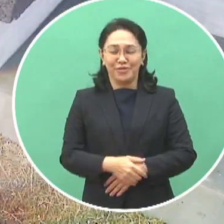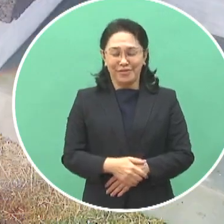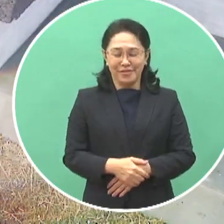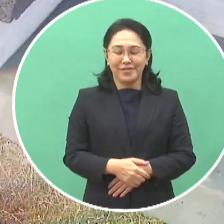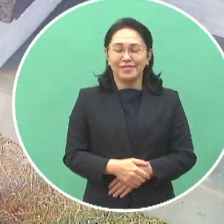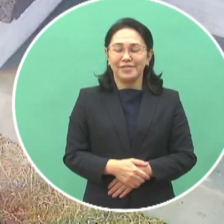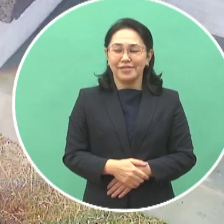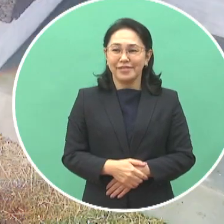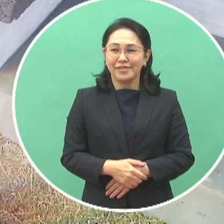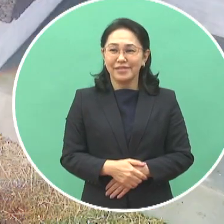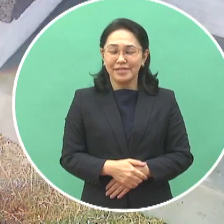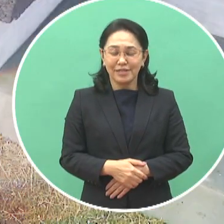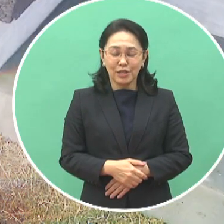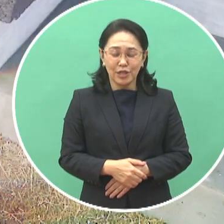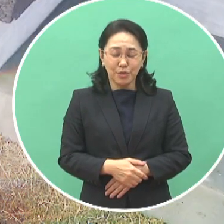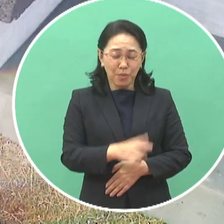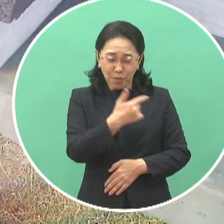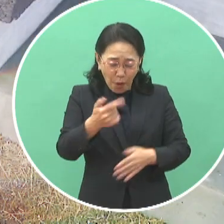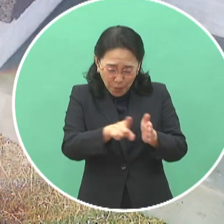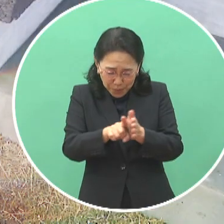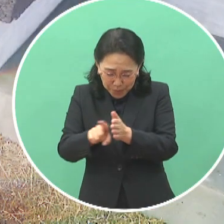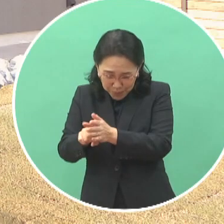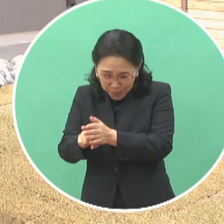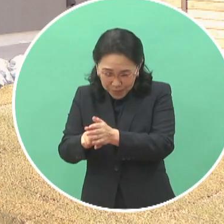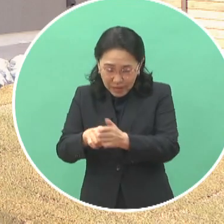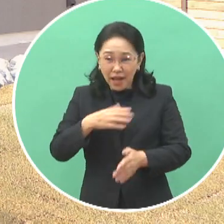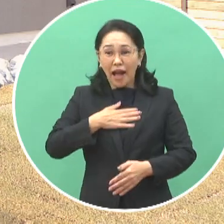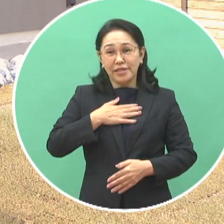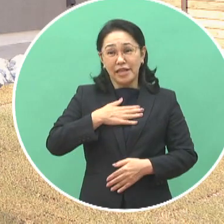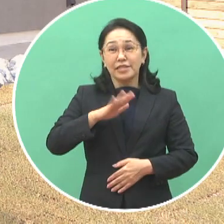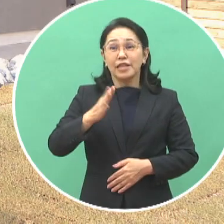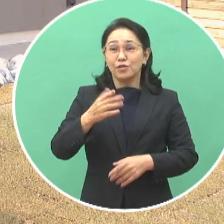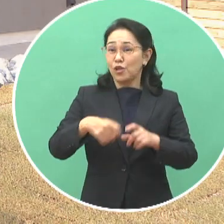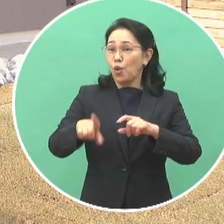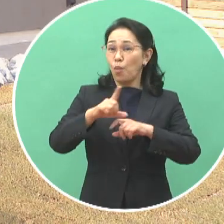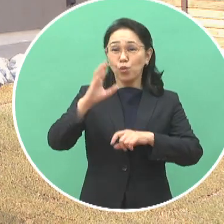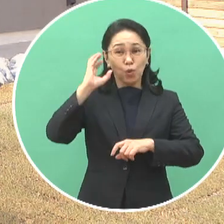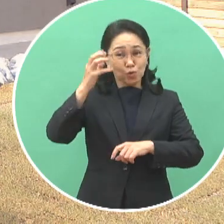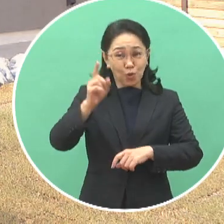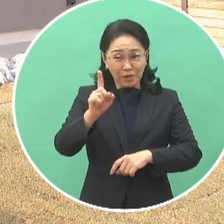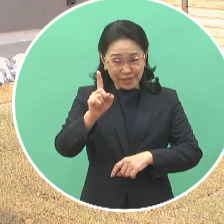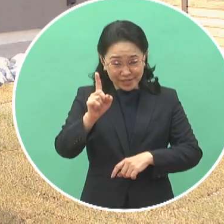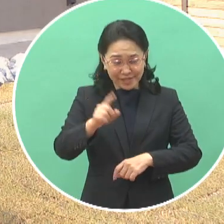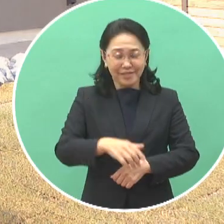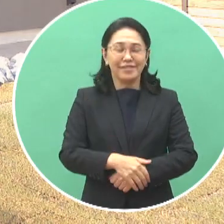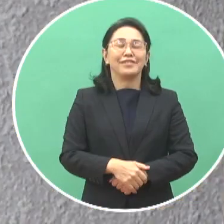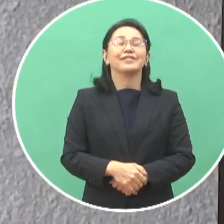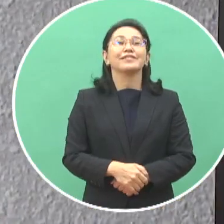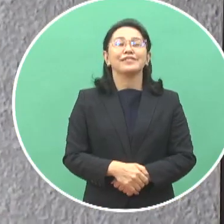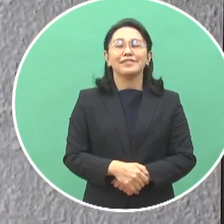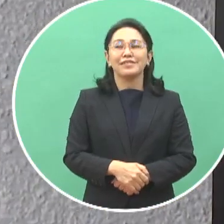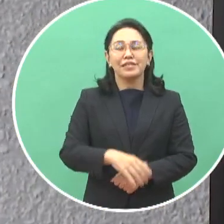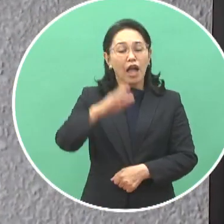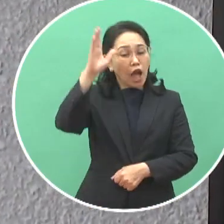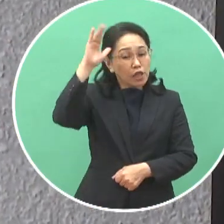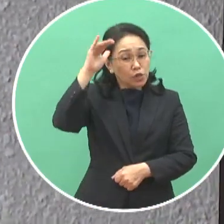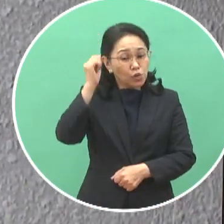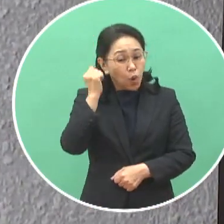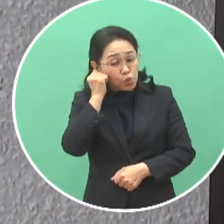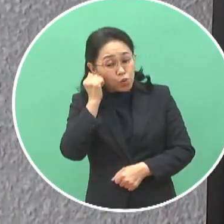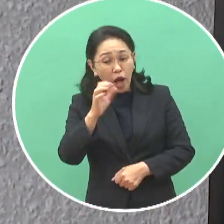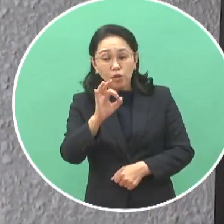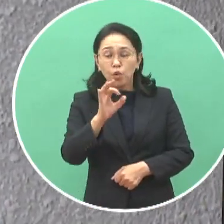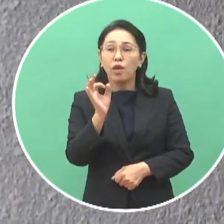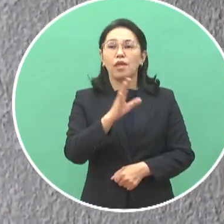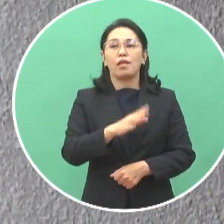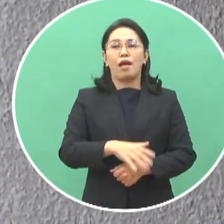。至れり尽くせりで快適ですが、さらにすごいのは ワンちゃんの宿泊料は